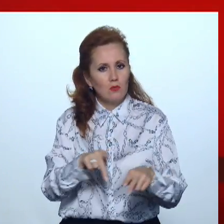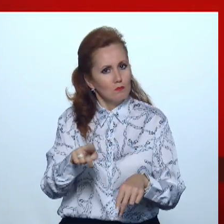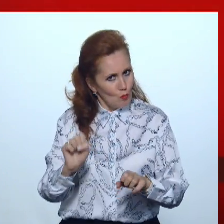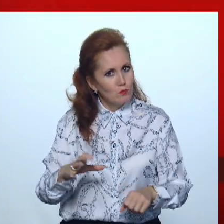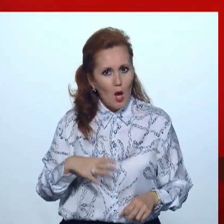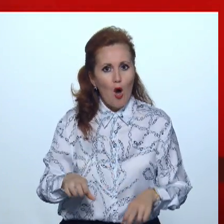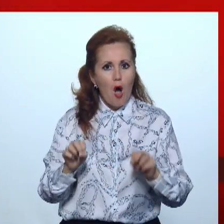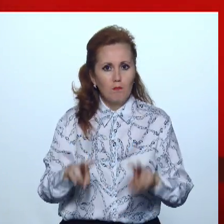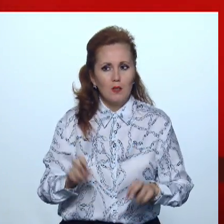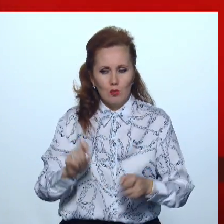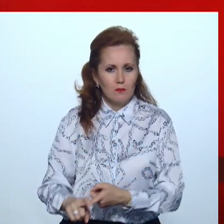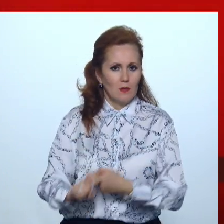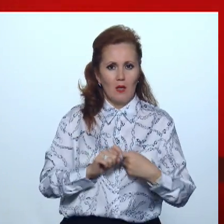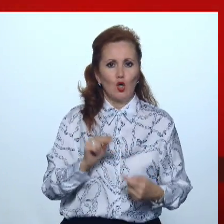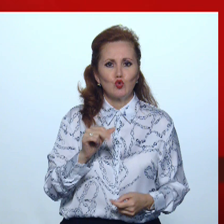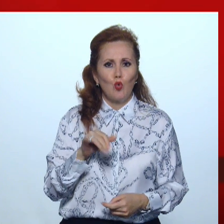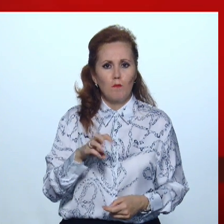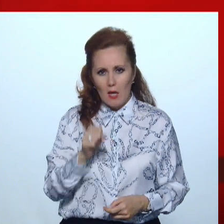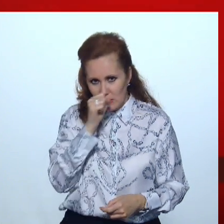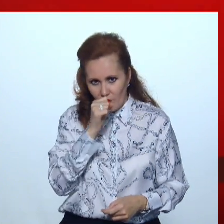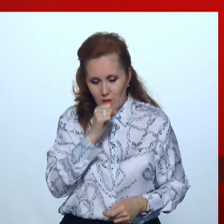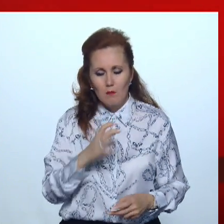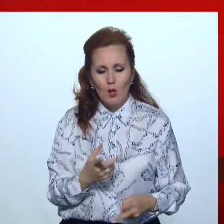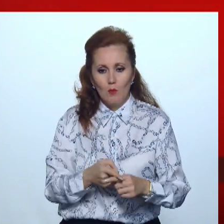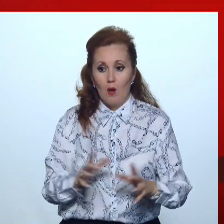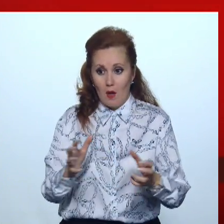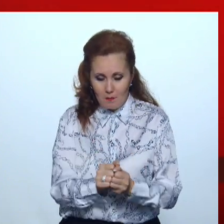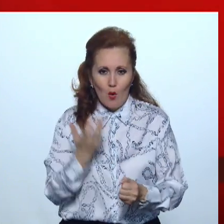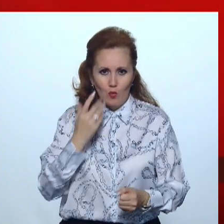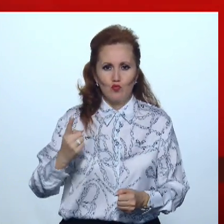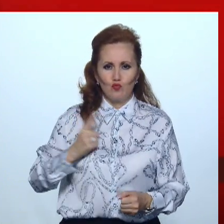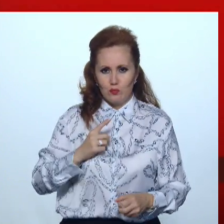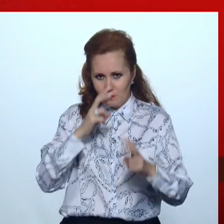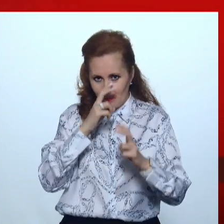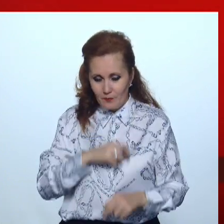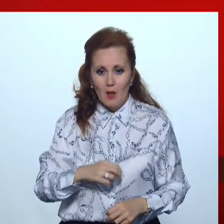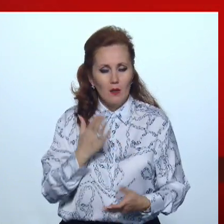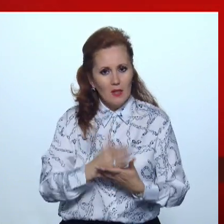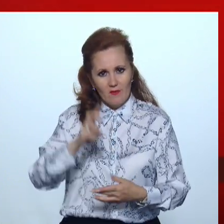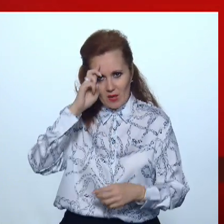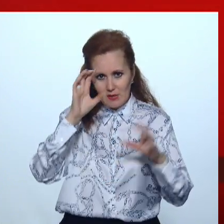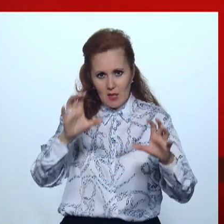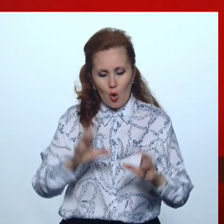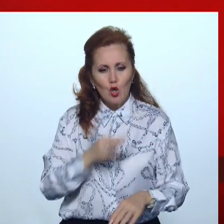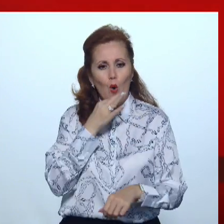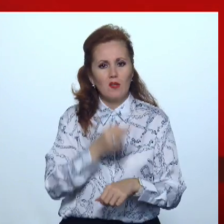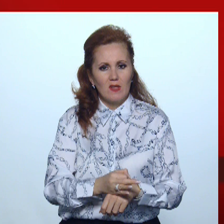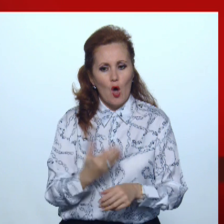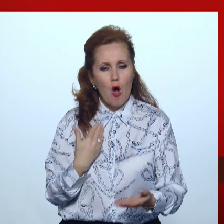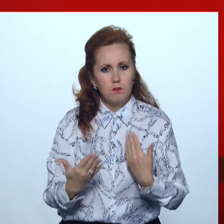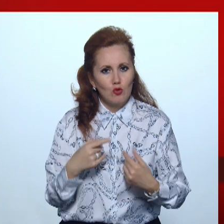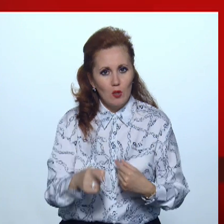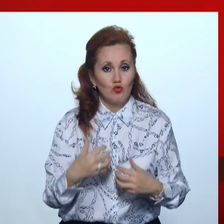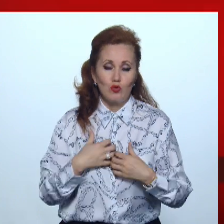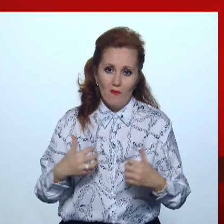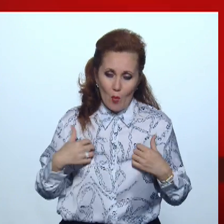подхватить африканскую чуму свиней и стать источником заражения. После принятия нового федерального закона об ответственном обращении с животными